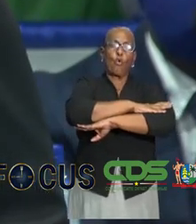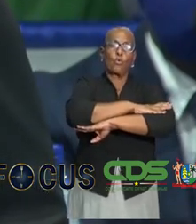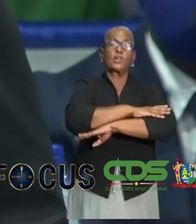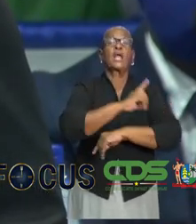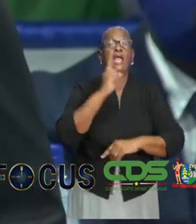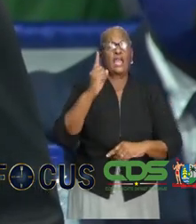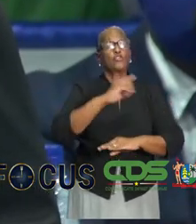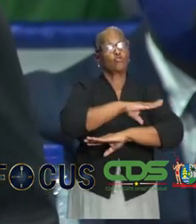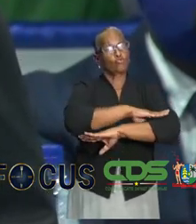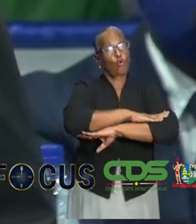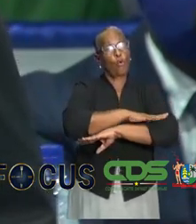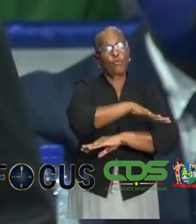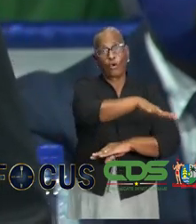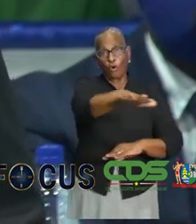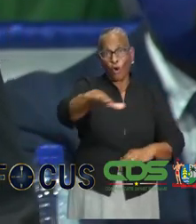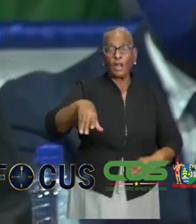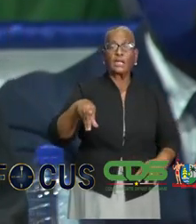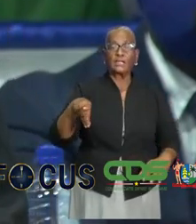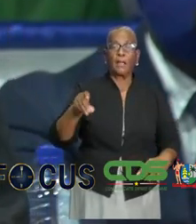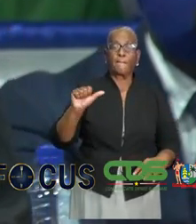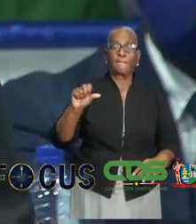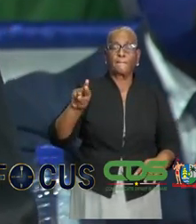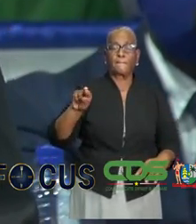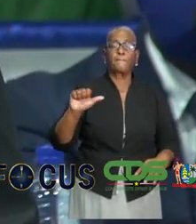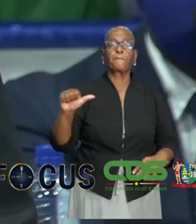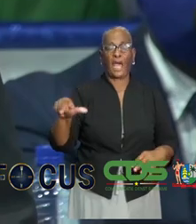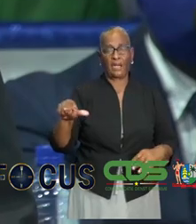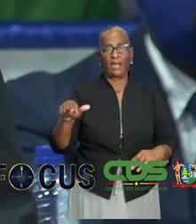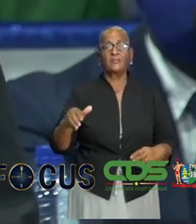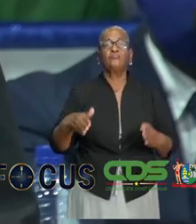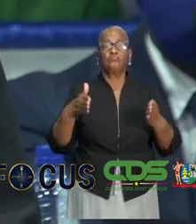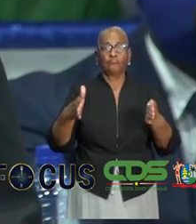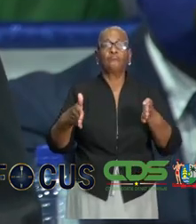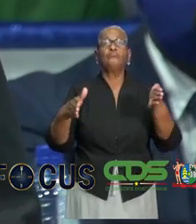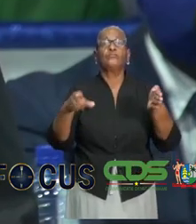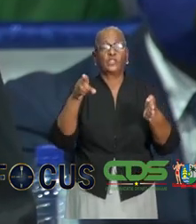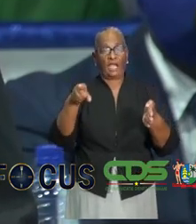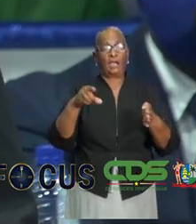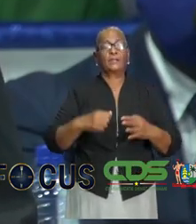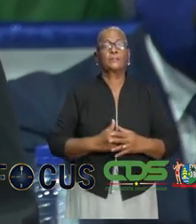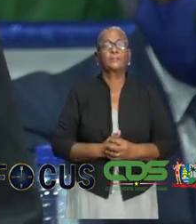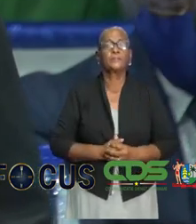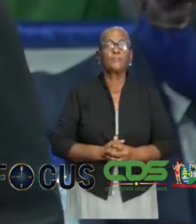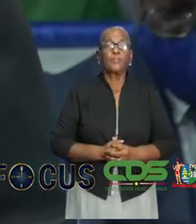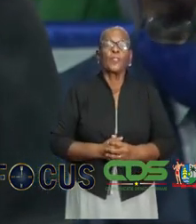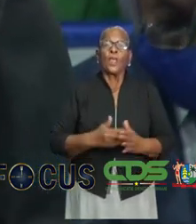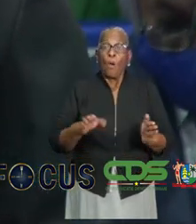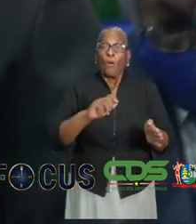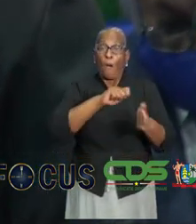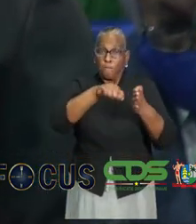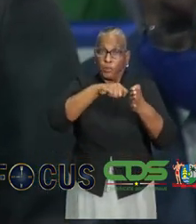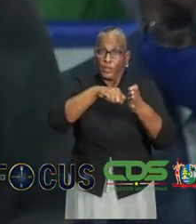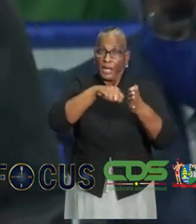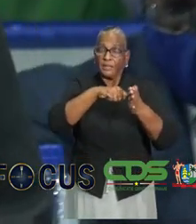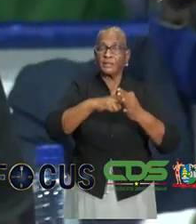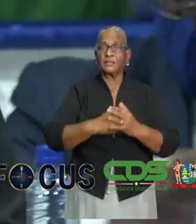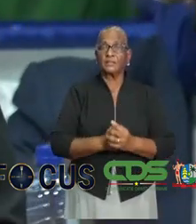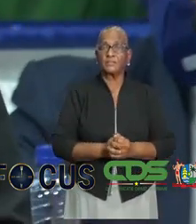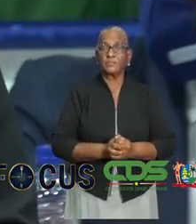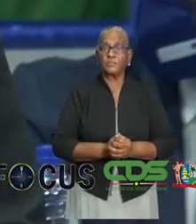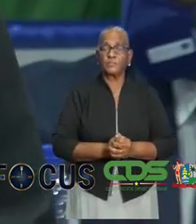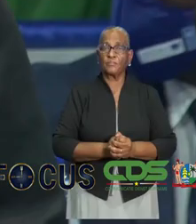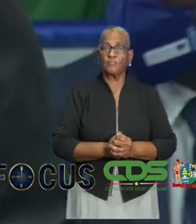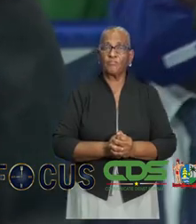een scholencomplex te Para. Daarnaast is het project